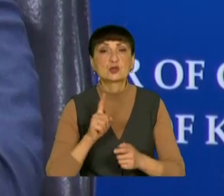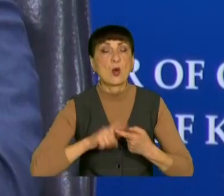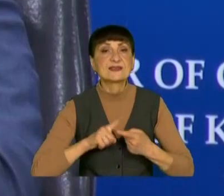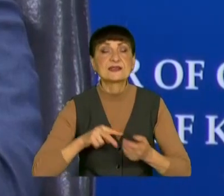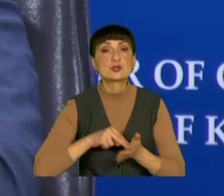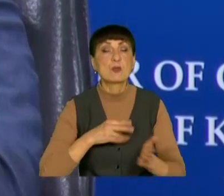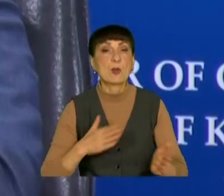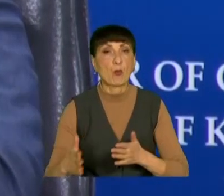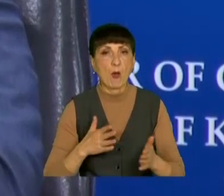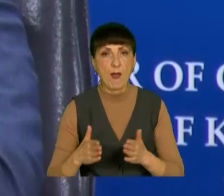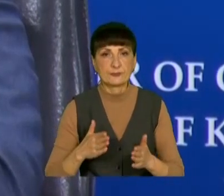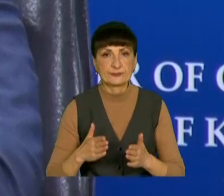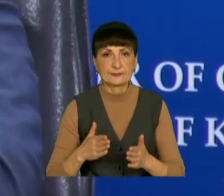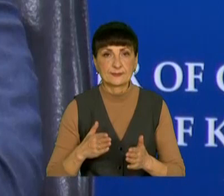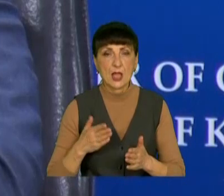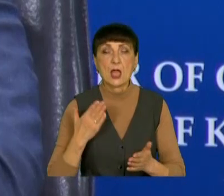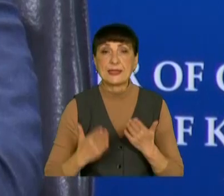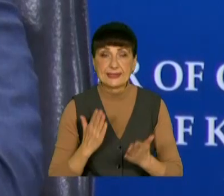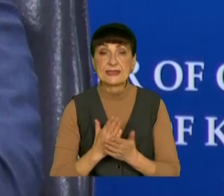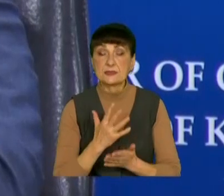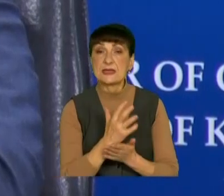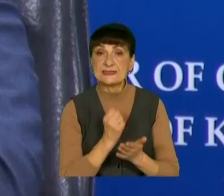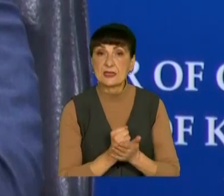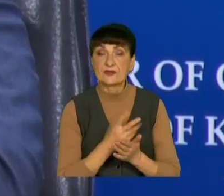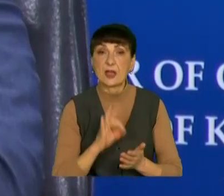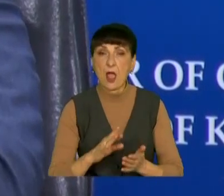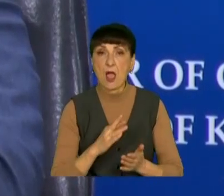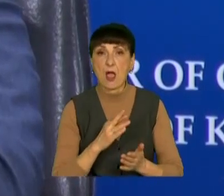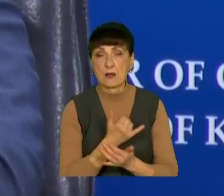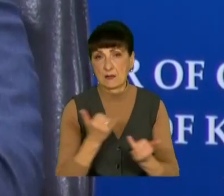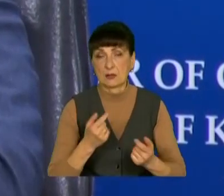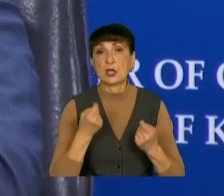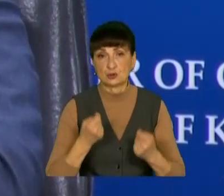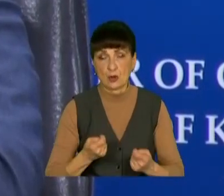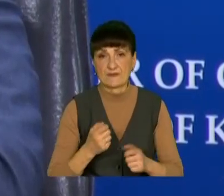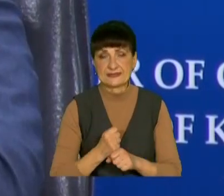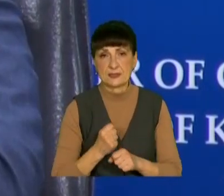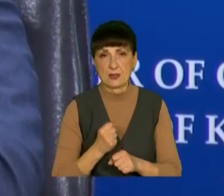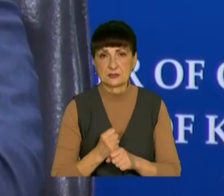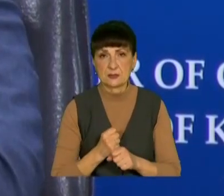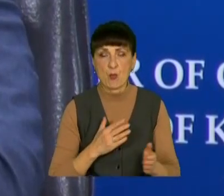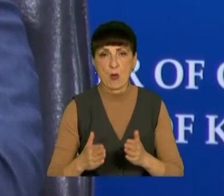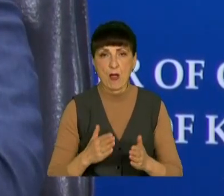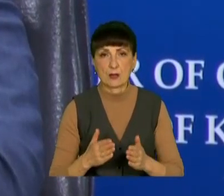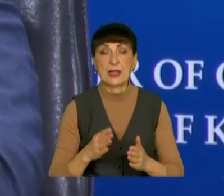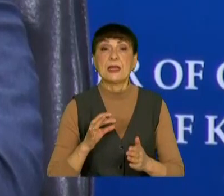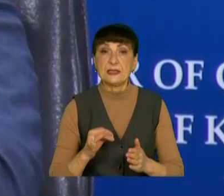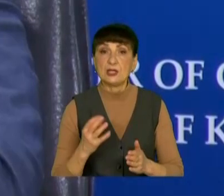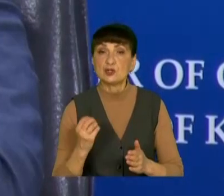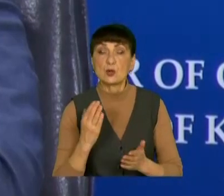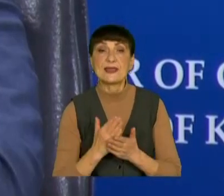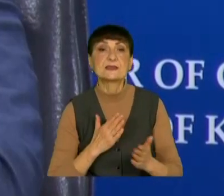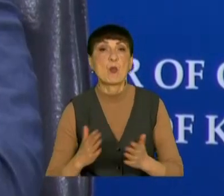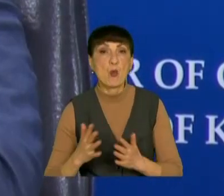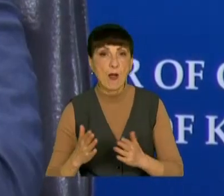стоимости муки, то есть резервы для ее удешевления, как резервы, так для ее удешевления, так и есть мука,